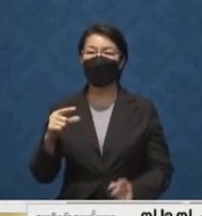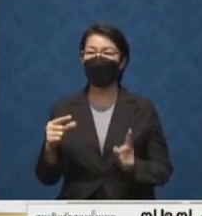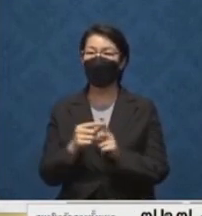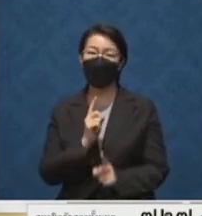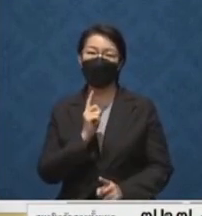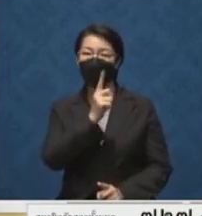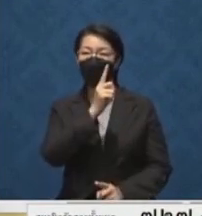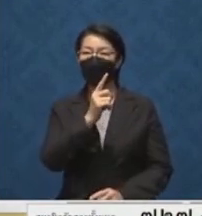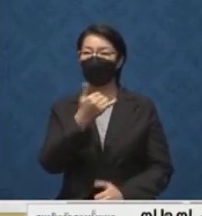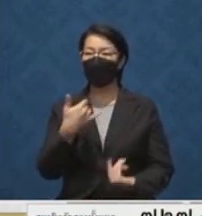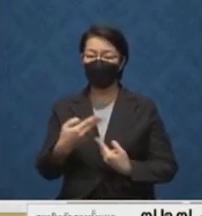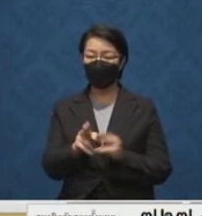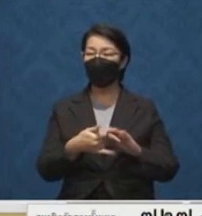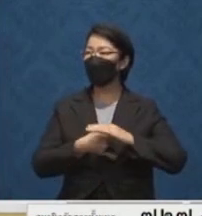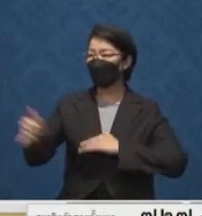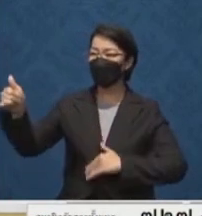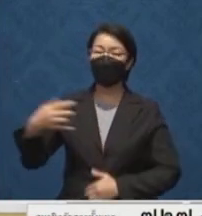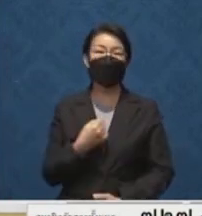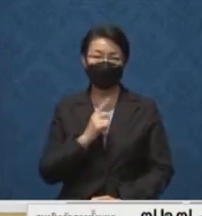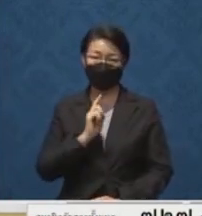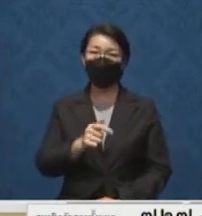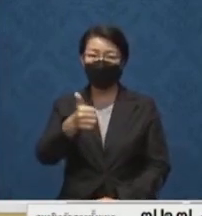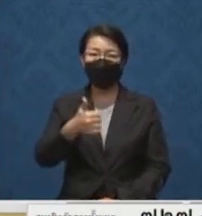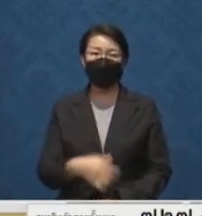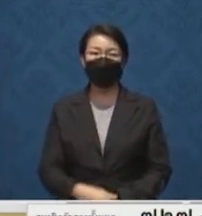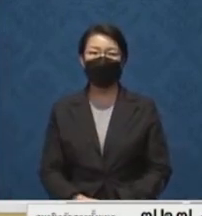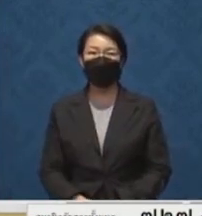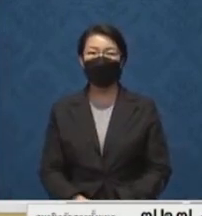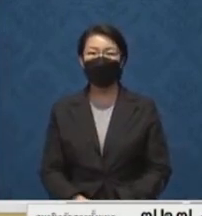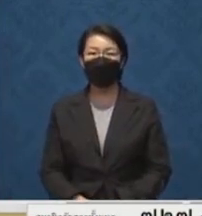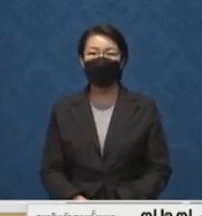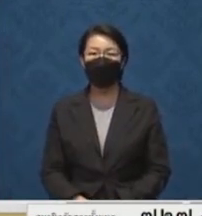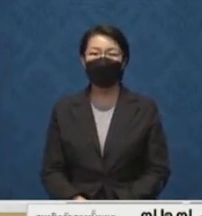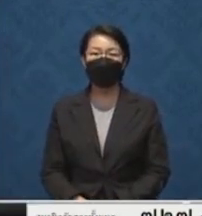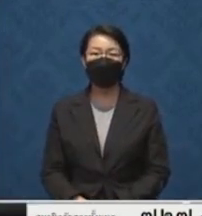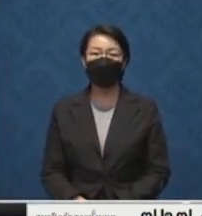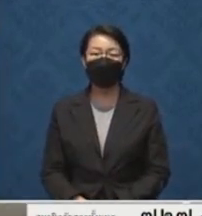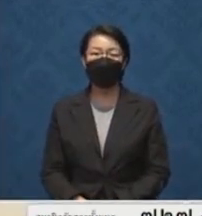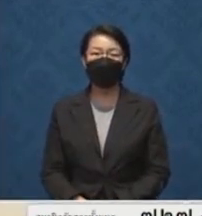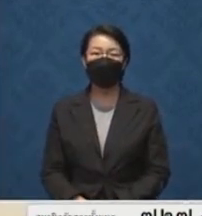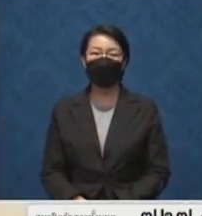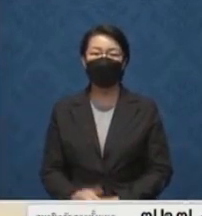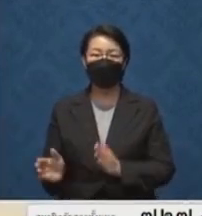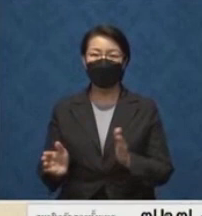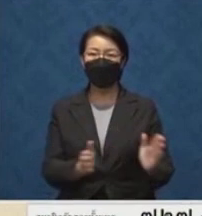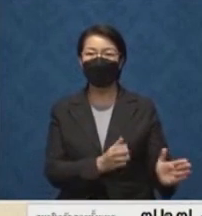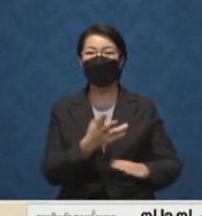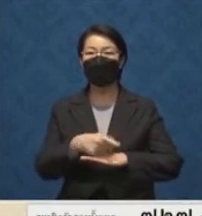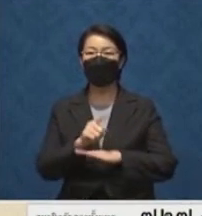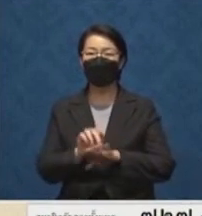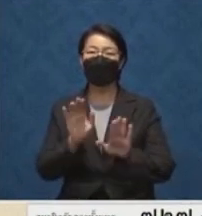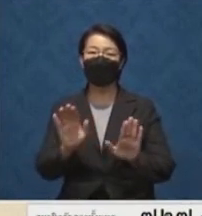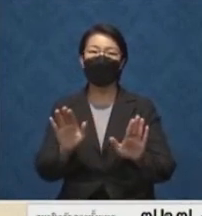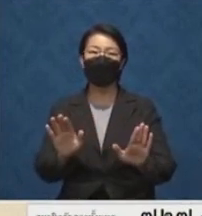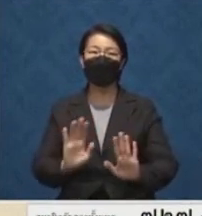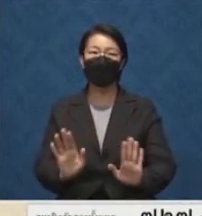แล้วก็เดินออกไปจากห้องเนี่ยเดี๋ยวผมด่ามากครับท่านประธานครับ เอาละครับท่านไม่ได้ต้